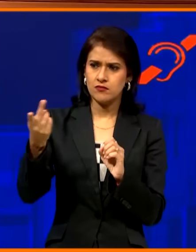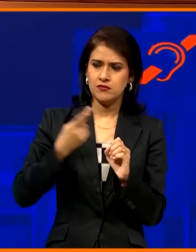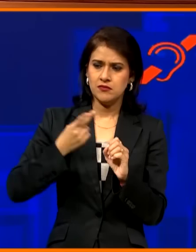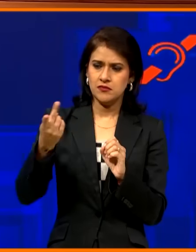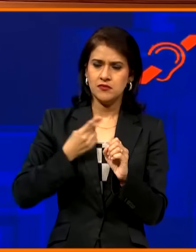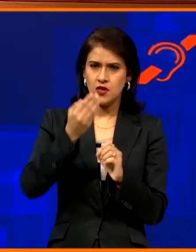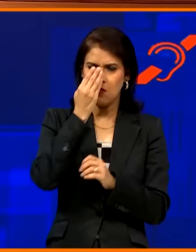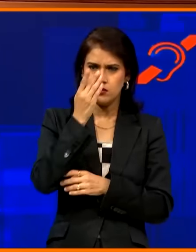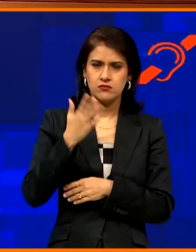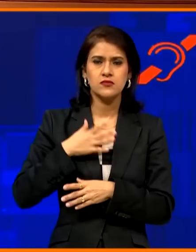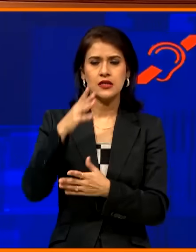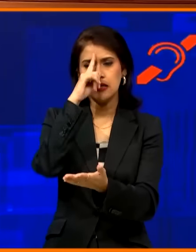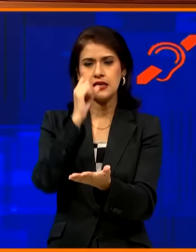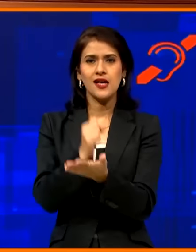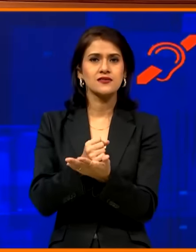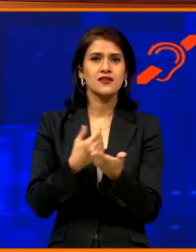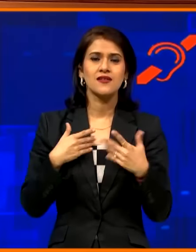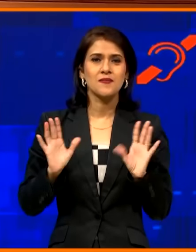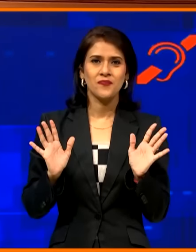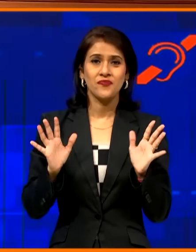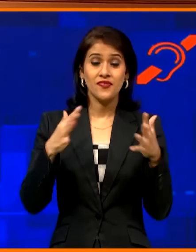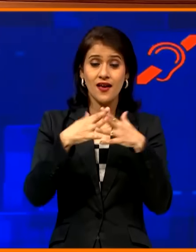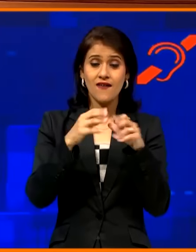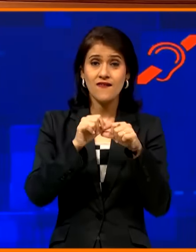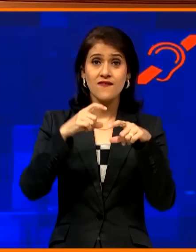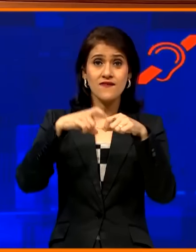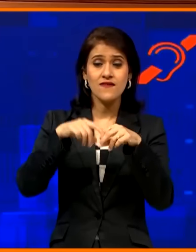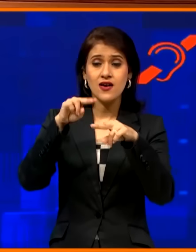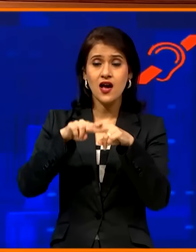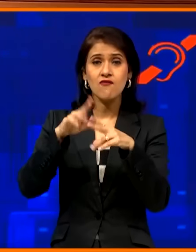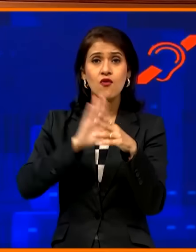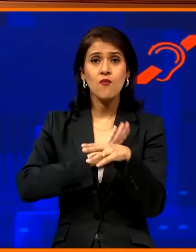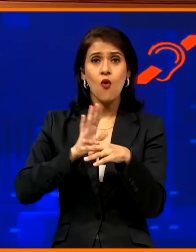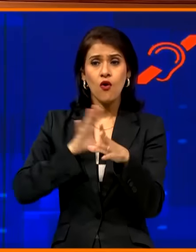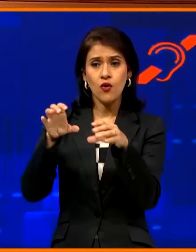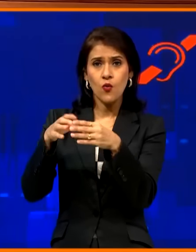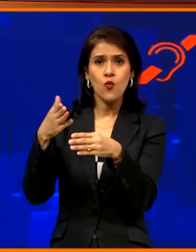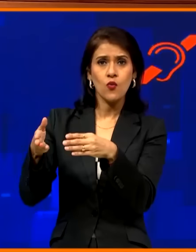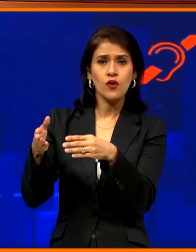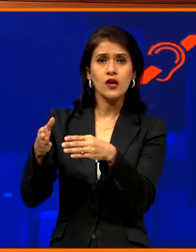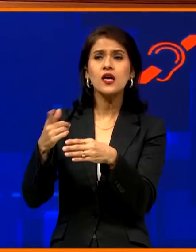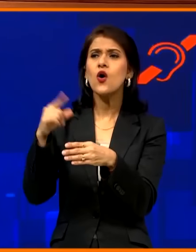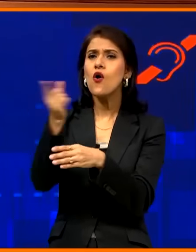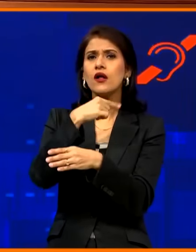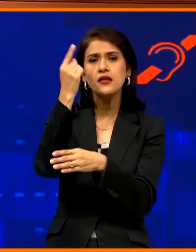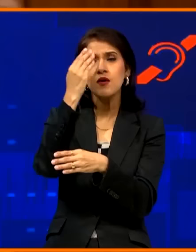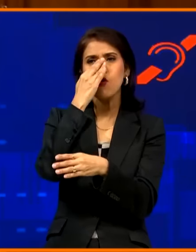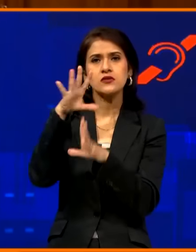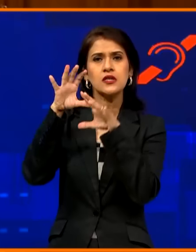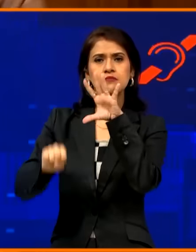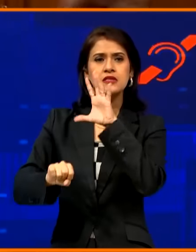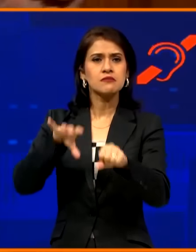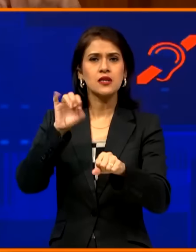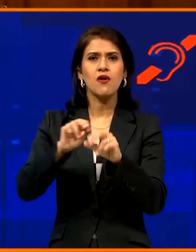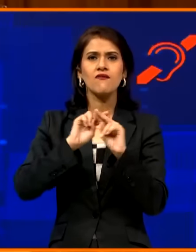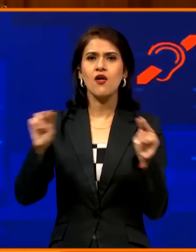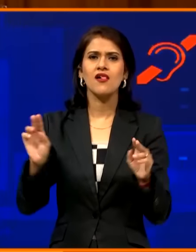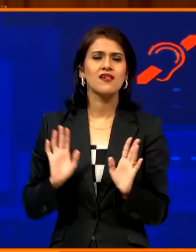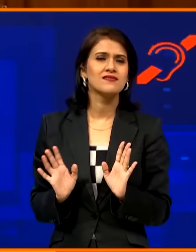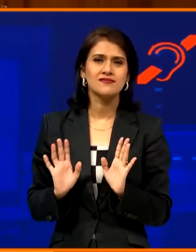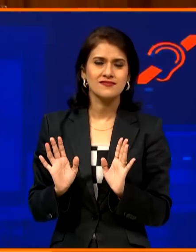मिलकर जो चाहे कर लिया वक्त बोर्ड का मतलब यह आप यही निकलता है ना कि मुसलमान है सब चीज पर कब्जा कर लेंगे और एक अगर कोई